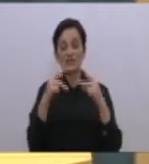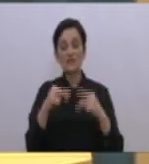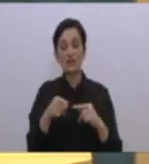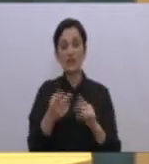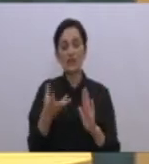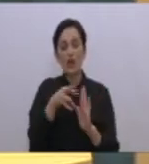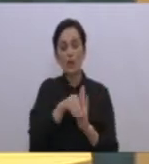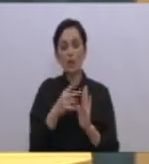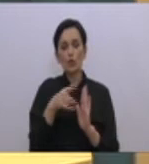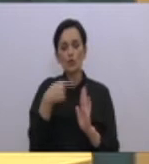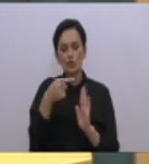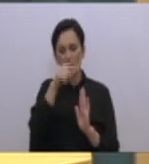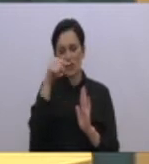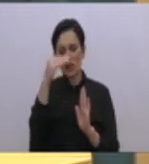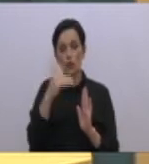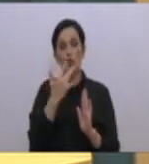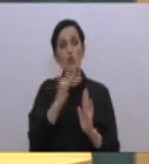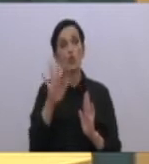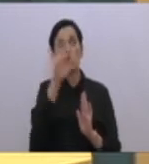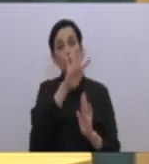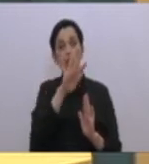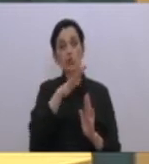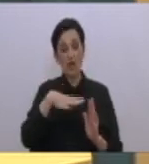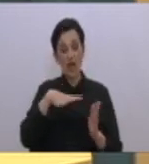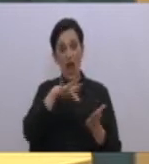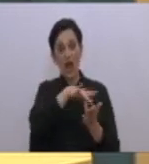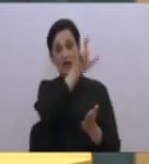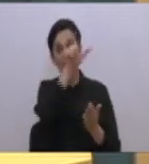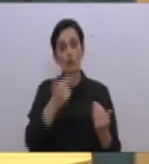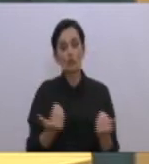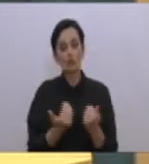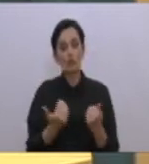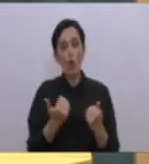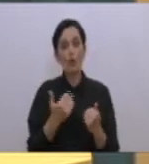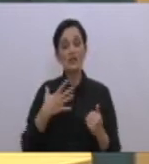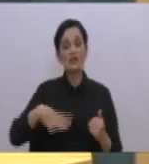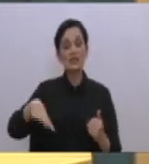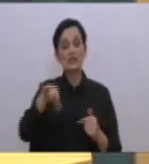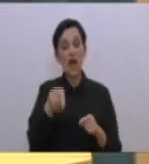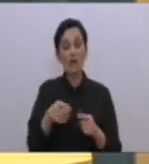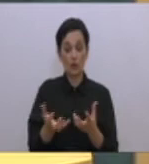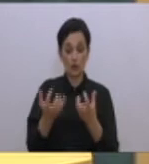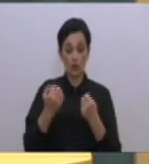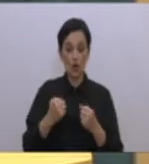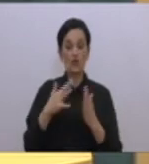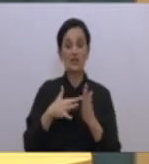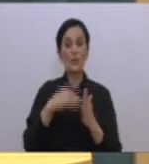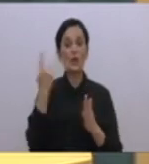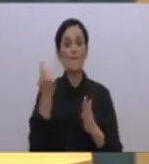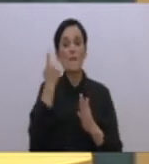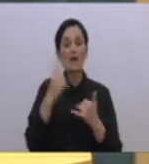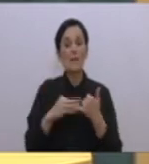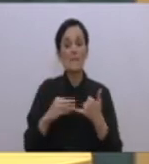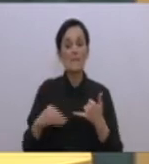მოიცავდეს შემდეგ საკითხებს, კერძოდ უცხოეთში მცხოვრებმა თანამემამულეებმა საქართველოში, რომ შეიძინონ სასოფლო-სამეურნეო დანიშნულების